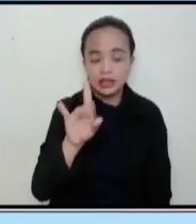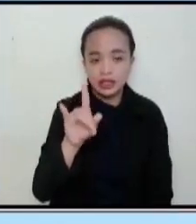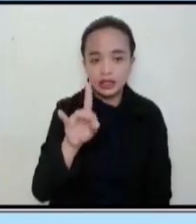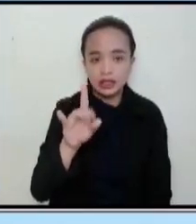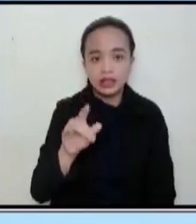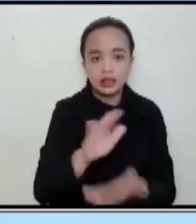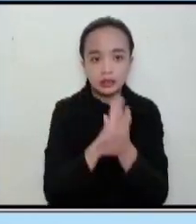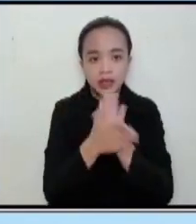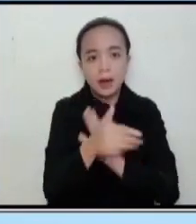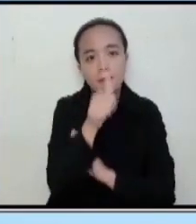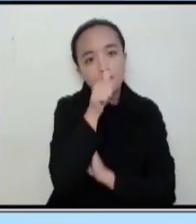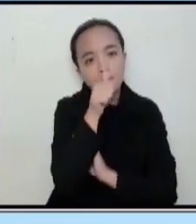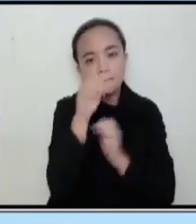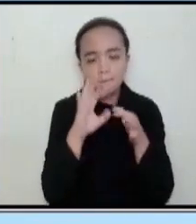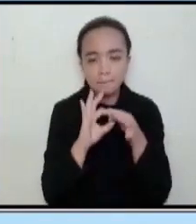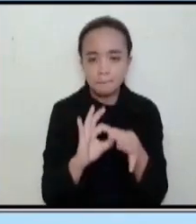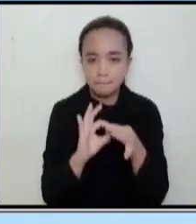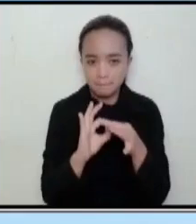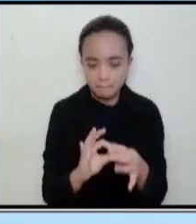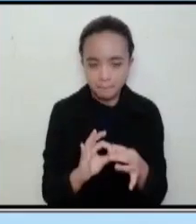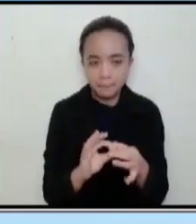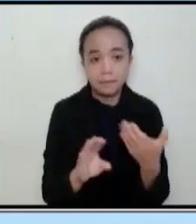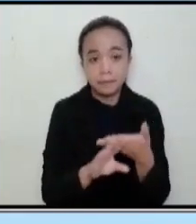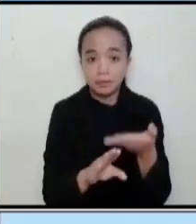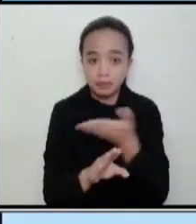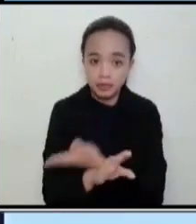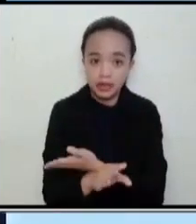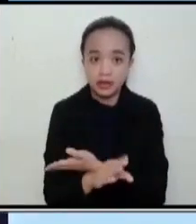dalawa sa kanilang relasyon bago ang kanilang unang